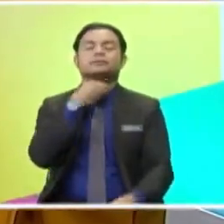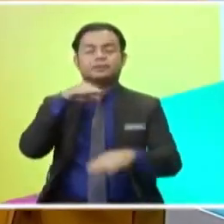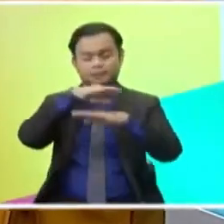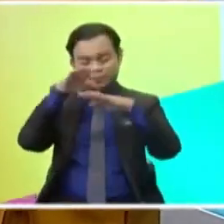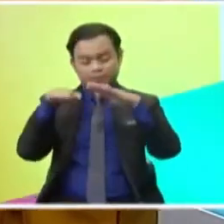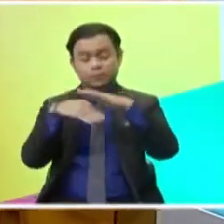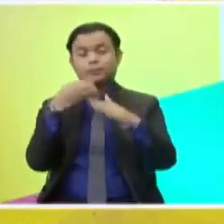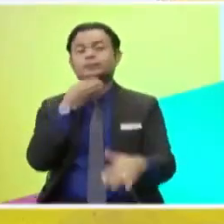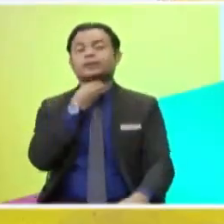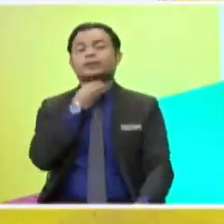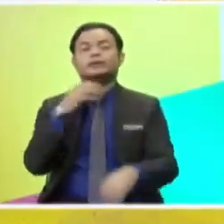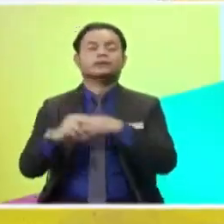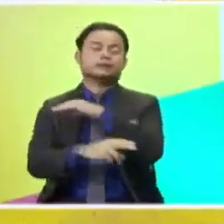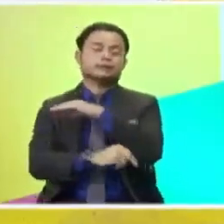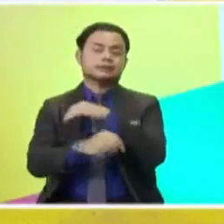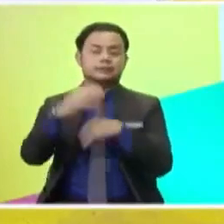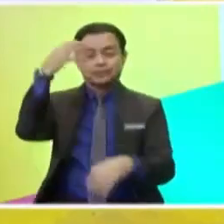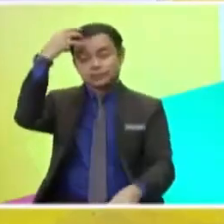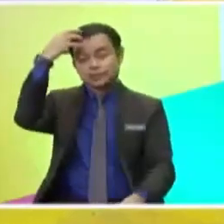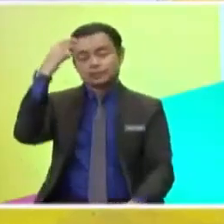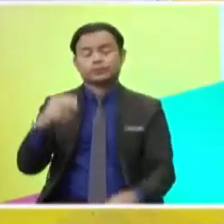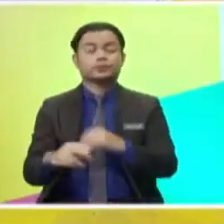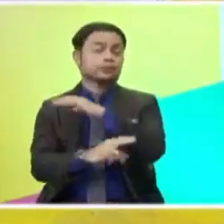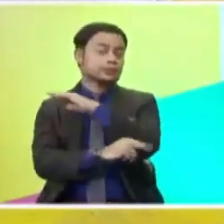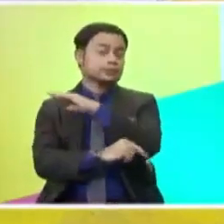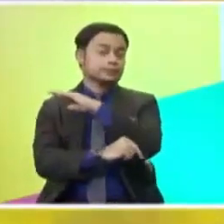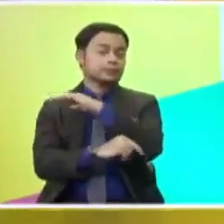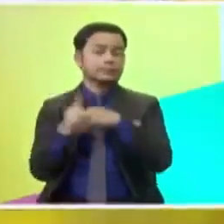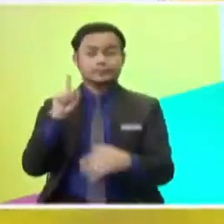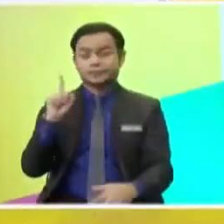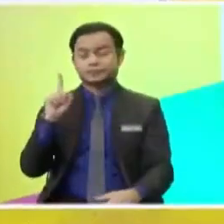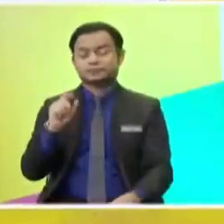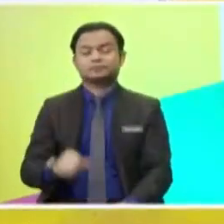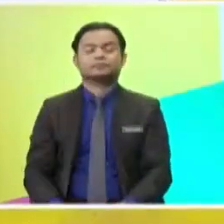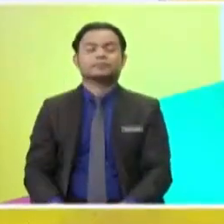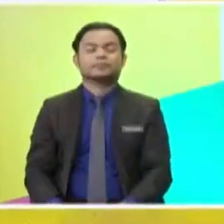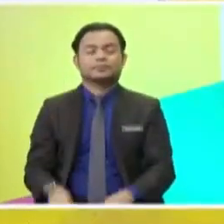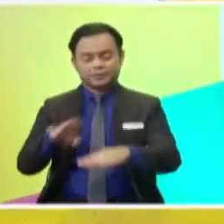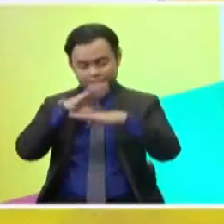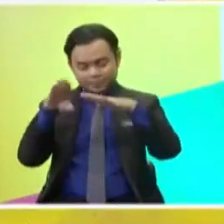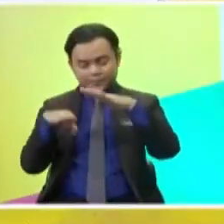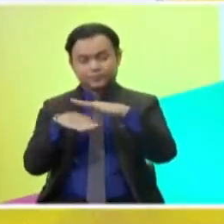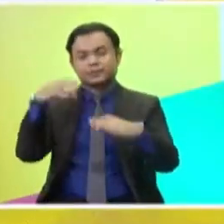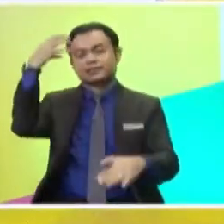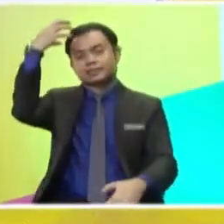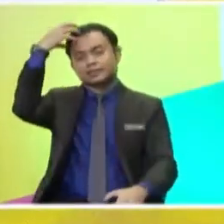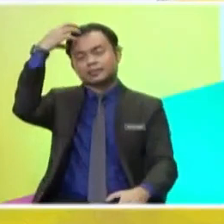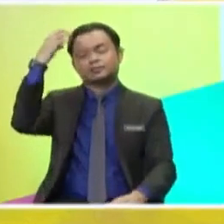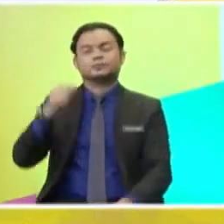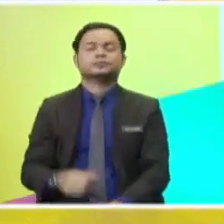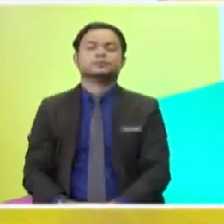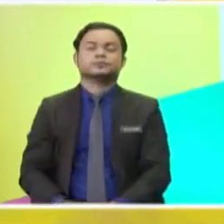negeri Selangor. Selangor, seterusnya negeri 9, cikgu Liana. Okey, negeri 9 terletak di bawah Selangor ya, anak-anak murid. Yeah. Okey,